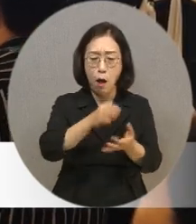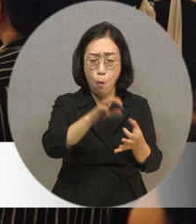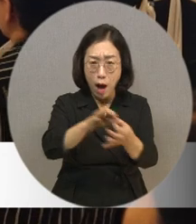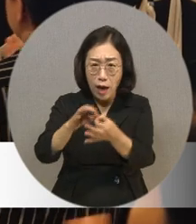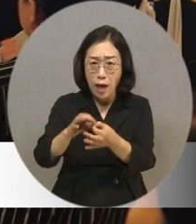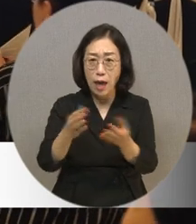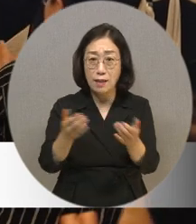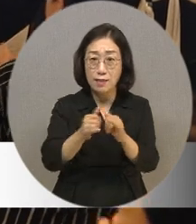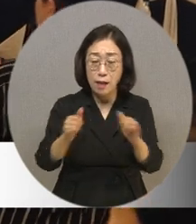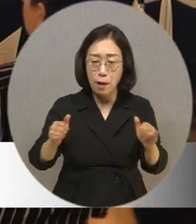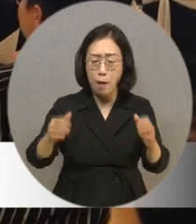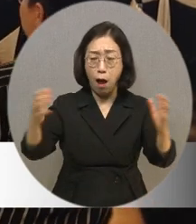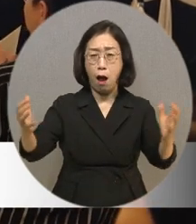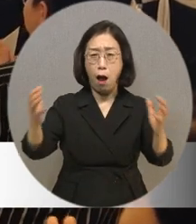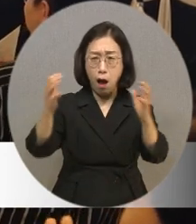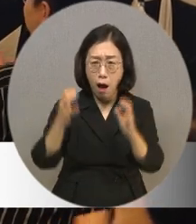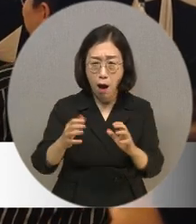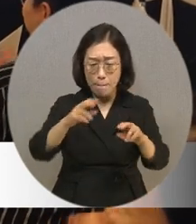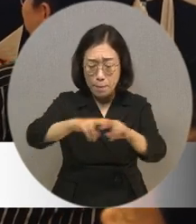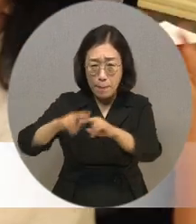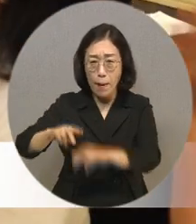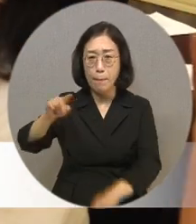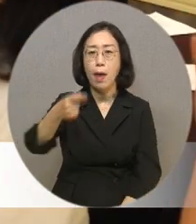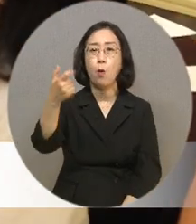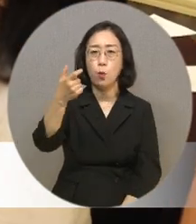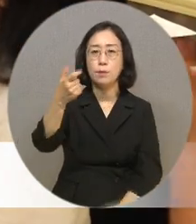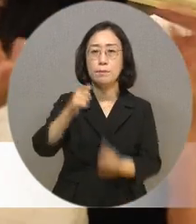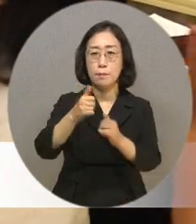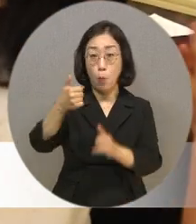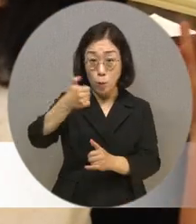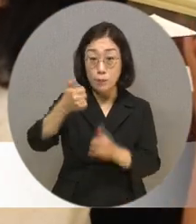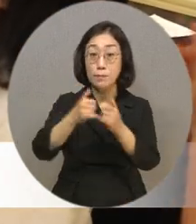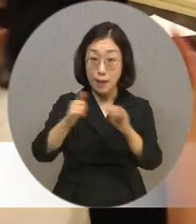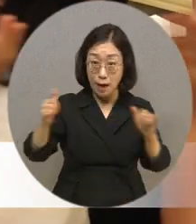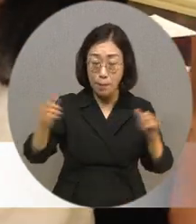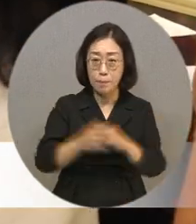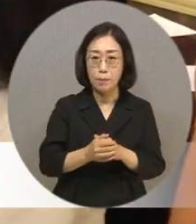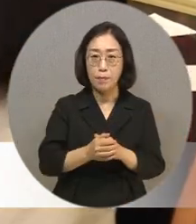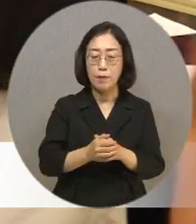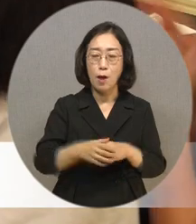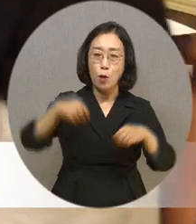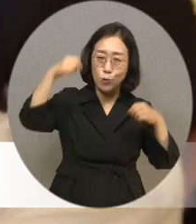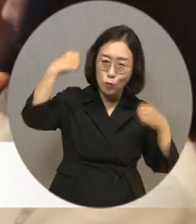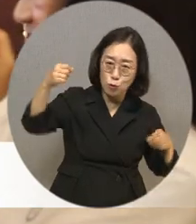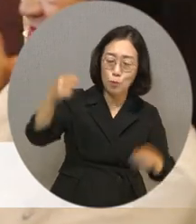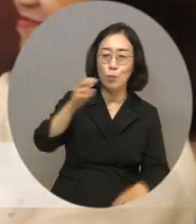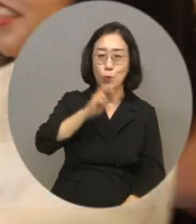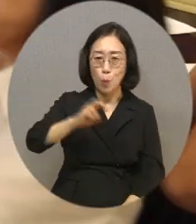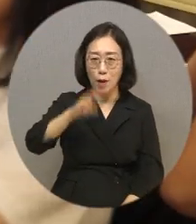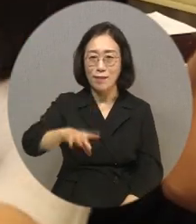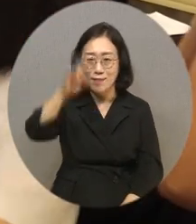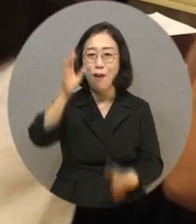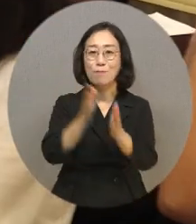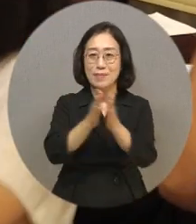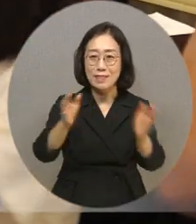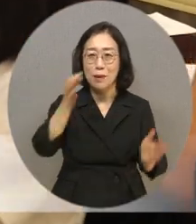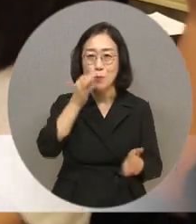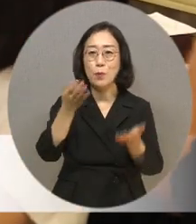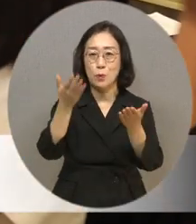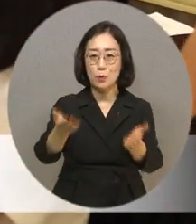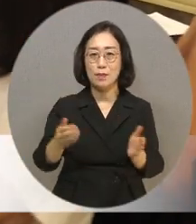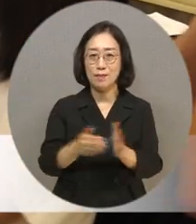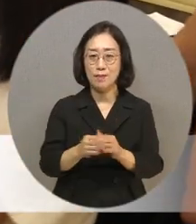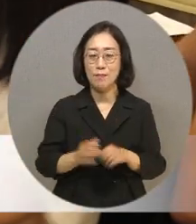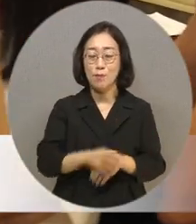포함 150여 명이 참석한 가운데 근로장애인의 춤과 노래로 막을 올렸습니다.